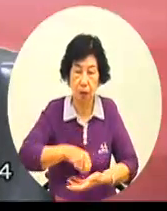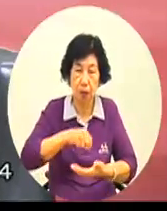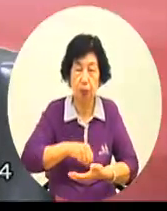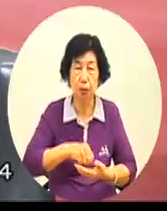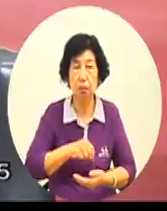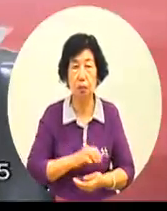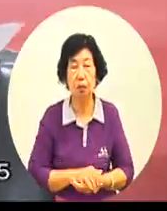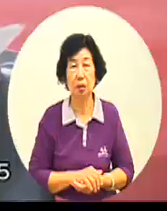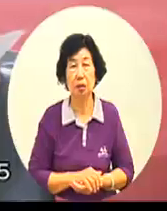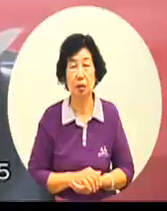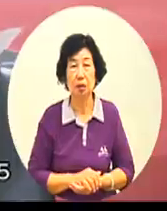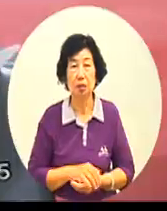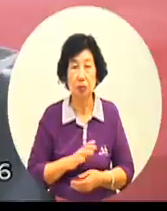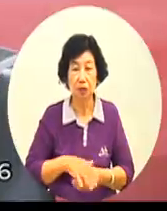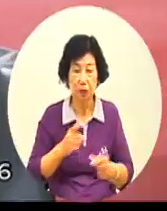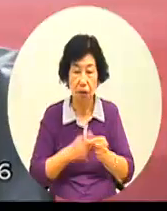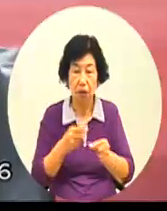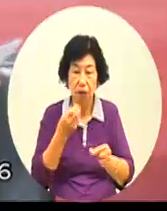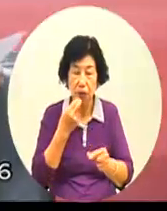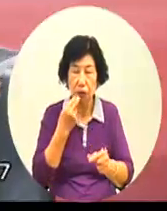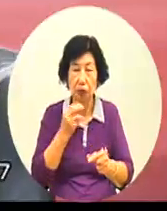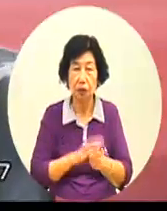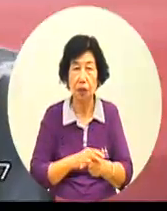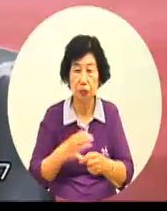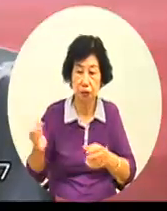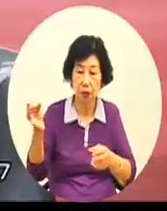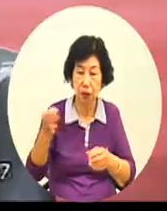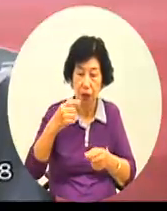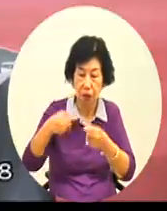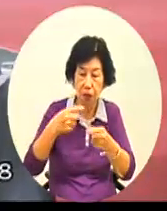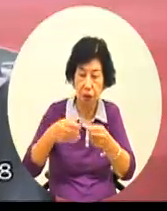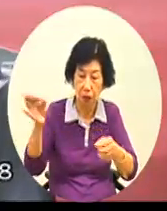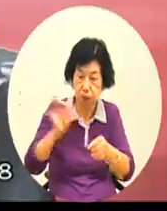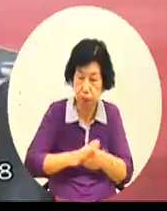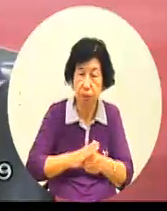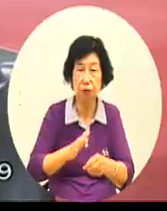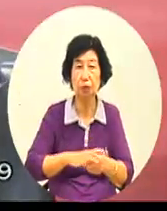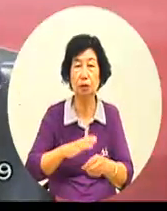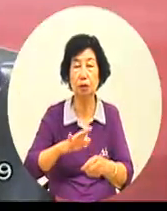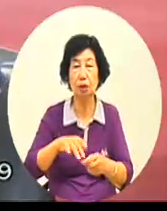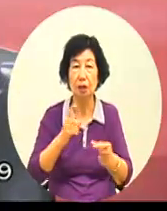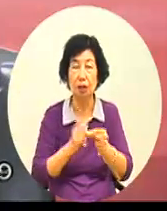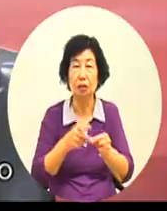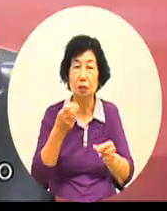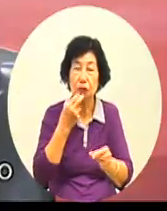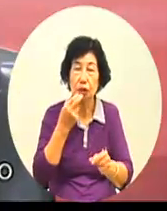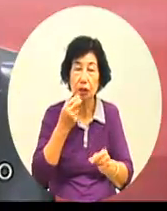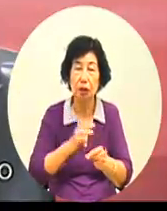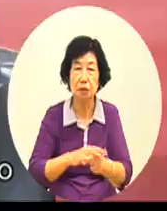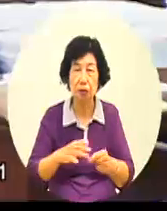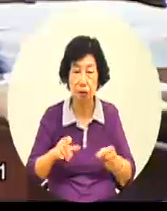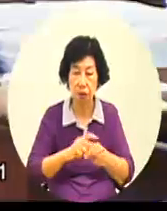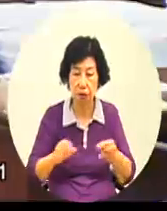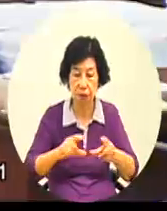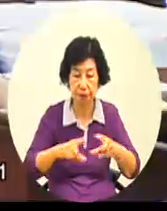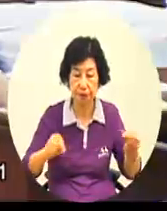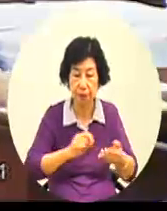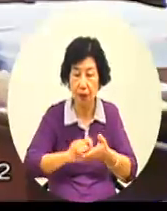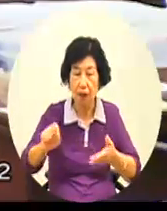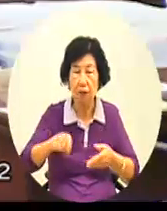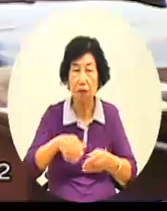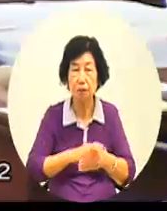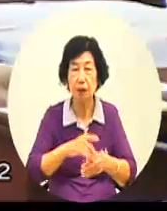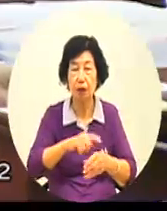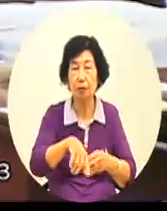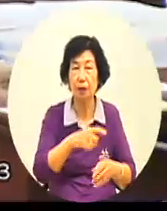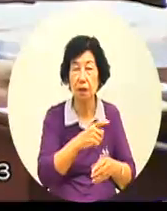照中央要给我们补助款一年，到时会不会是中央开支票，地方来满单就麻烦了，因为长期以来中